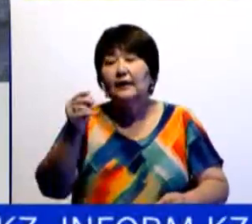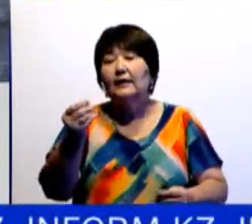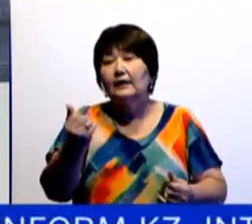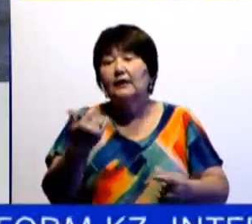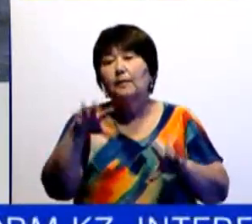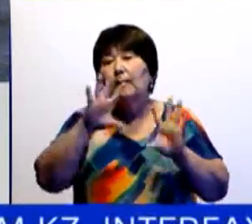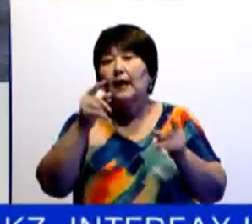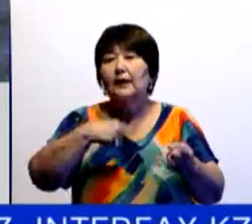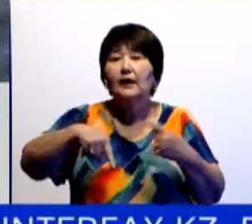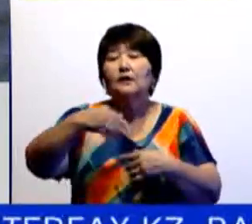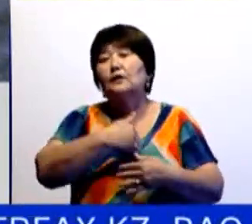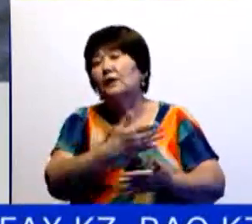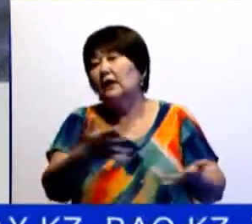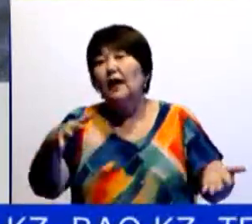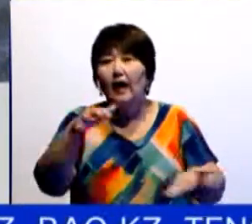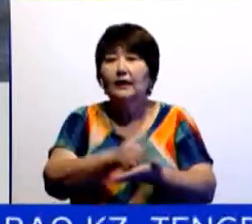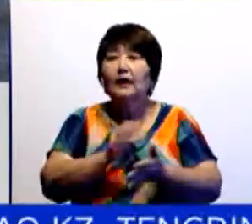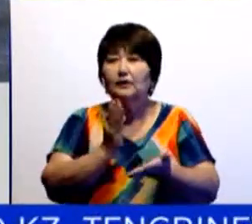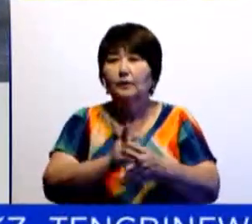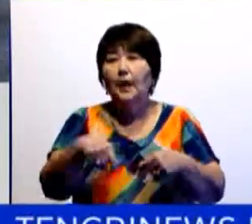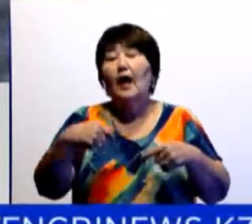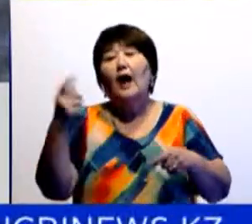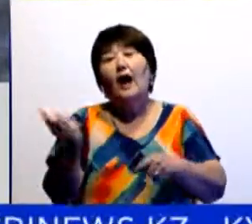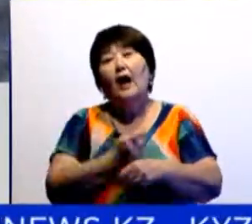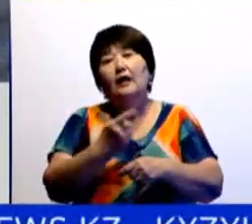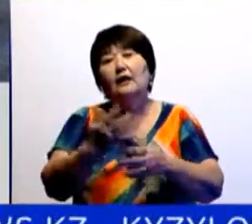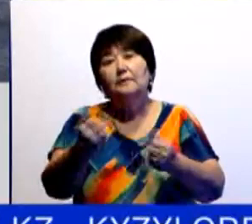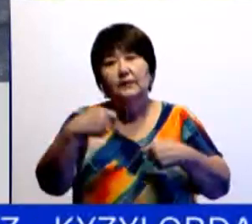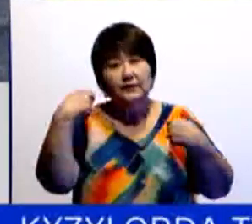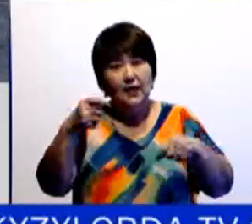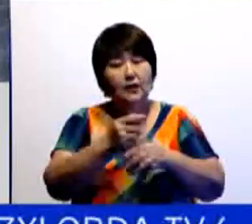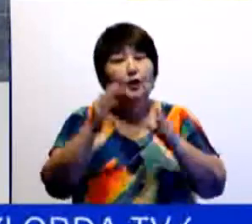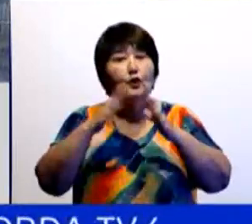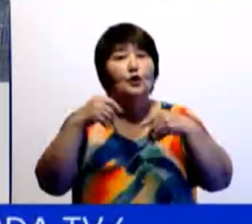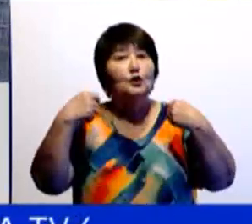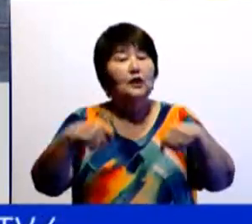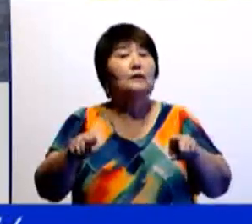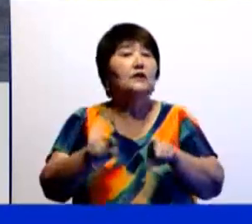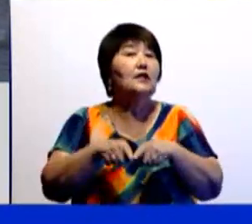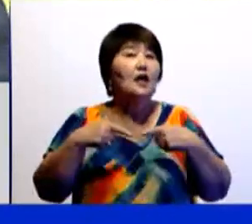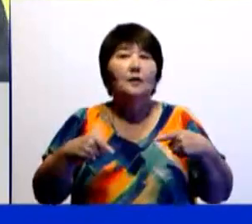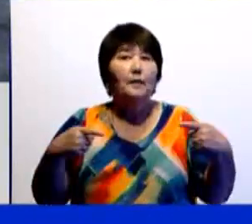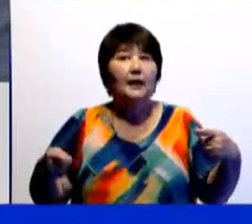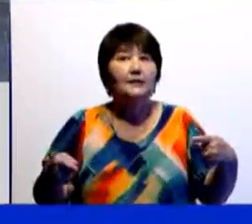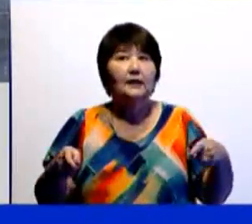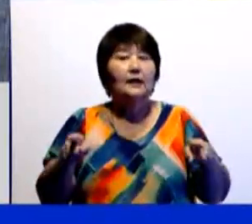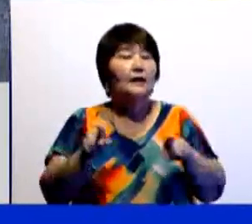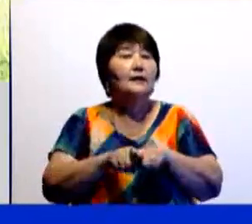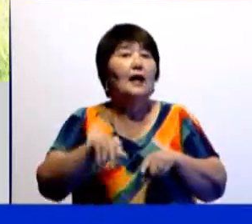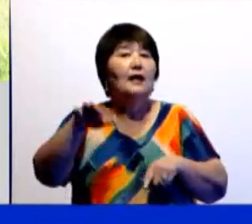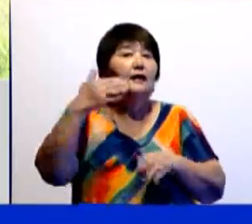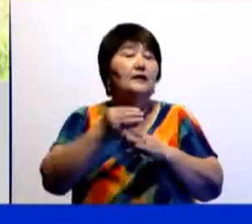барлық кәсіптің түрімен айналысамын дегендерге беріледі, деп алып сатарлыққа, жаңағы үй сатып алуға және басқа банктегі несиелерді жабуға